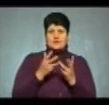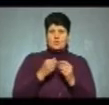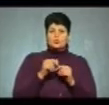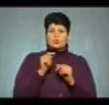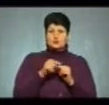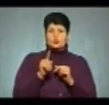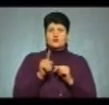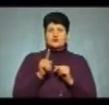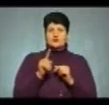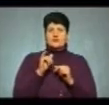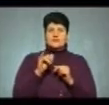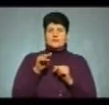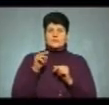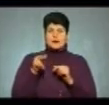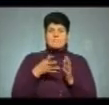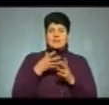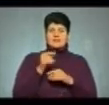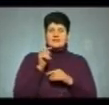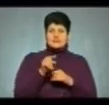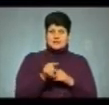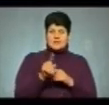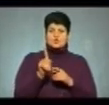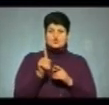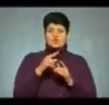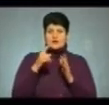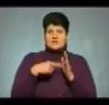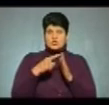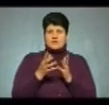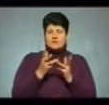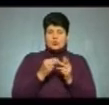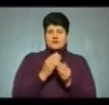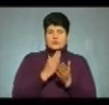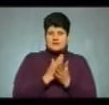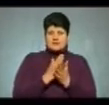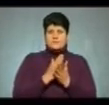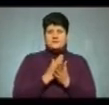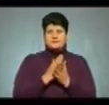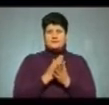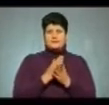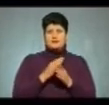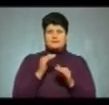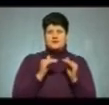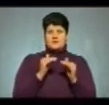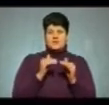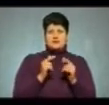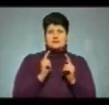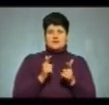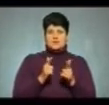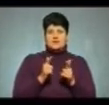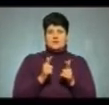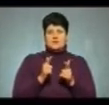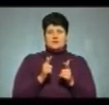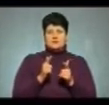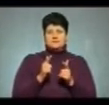що тепер вони сплачують за те тепло, яке їм тепловий лічильник нарахував, і індивідуальний тепловий пункт відреагував відносно температурного режиму